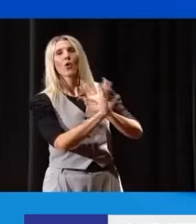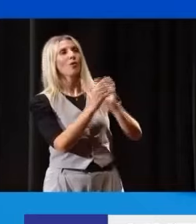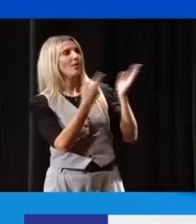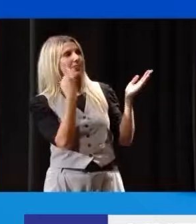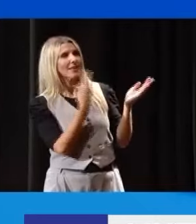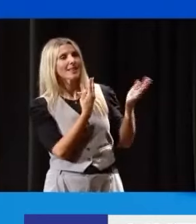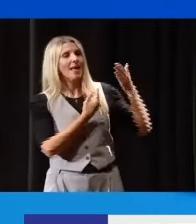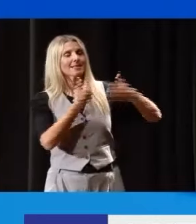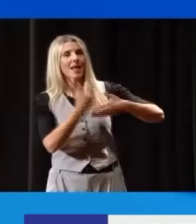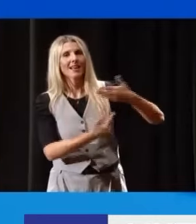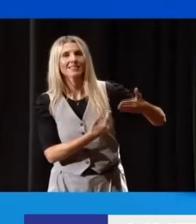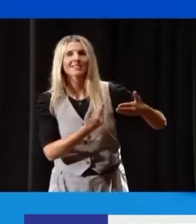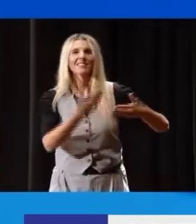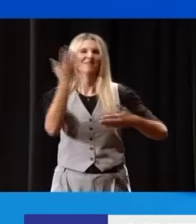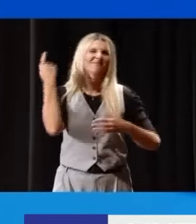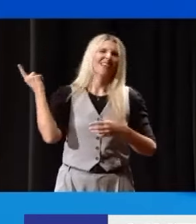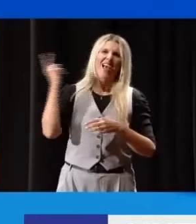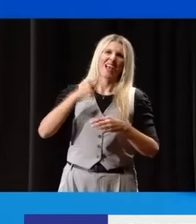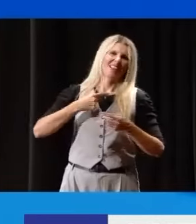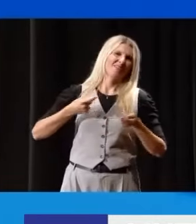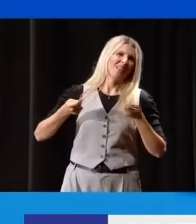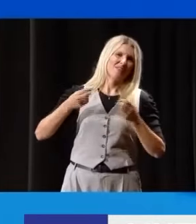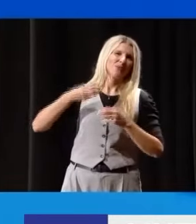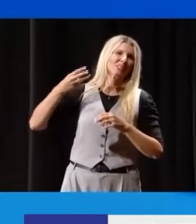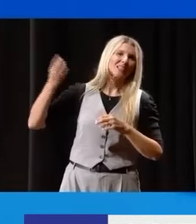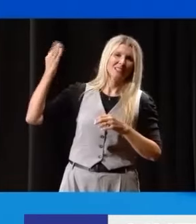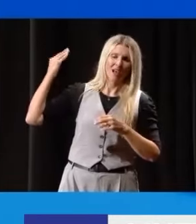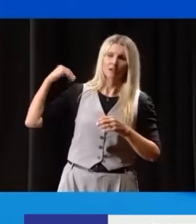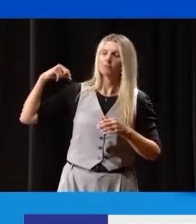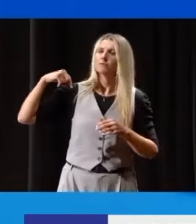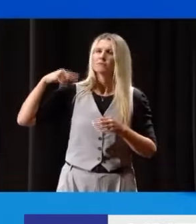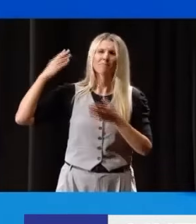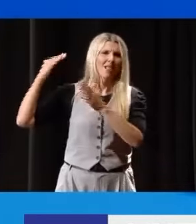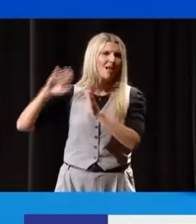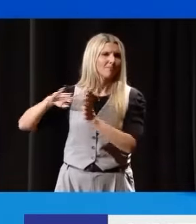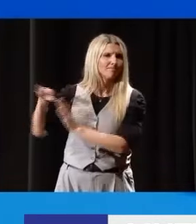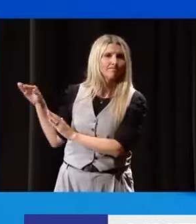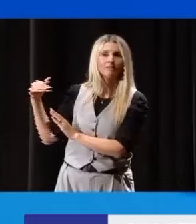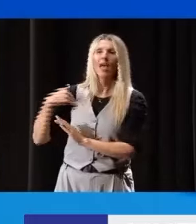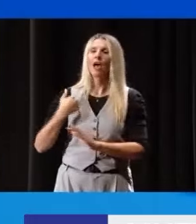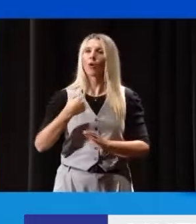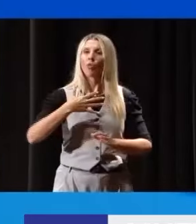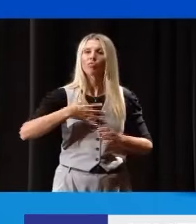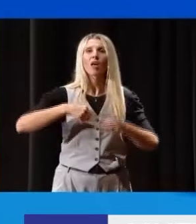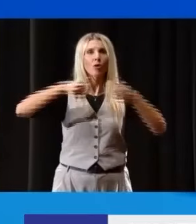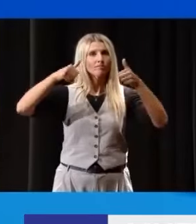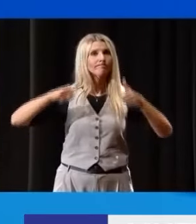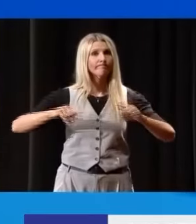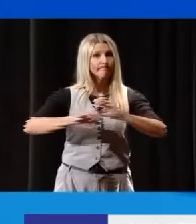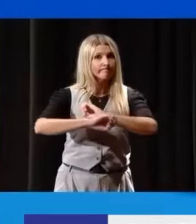αμφισβητήσεις, είμαι στην ευχάριστη θέση να σας ανακοινώσω ότι το μετρό της